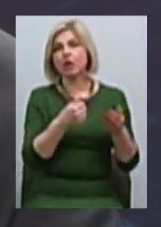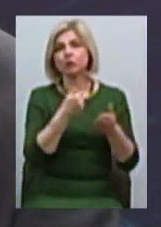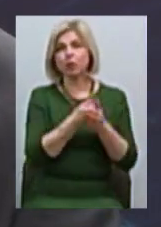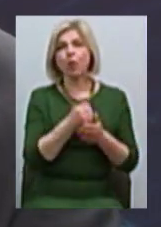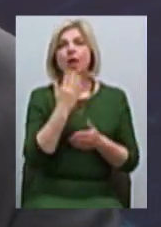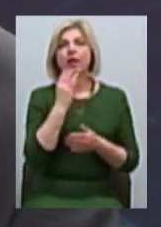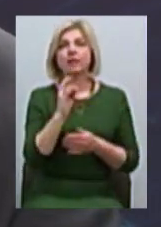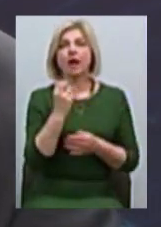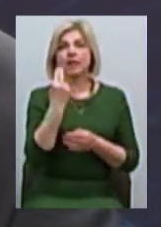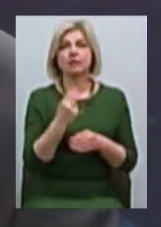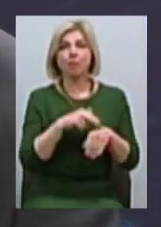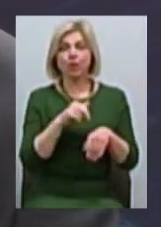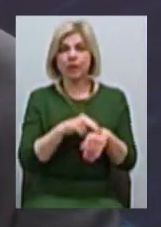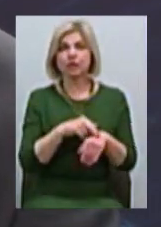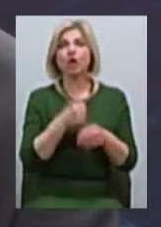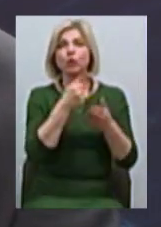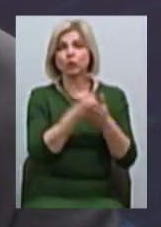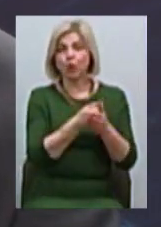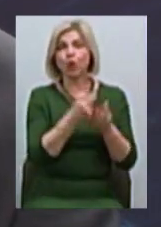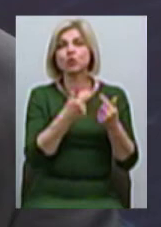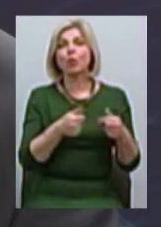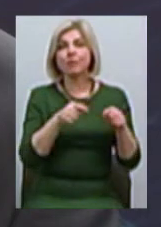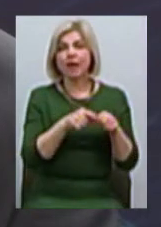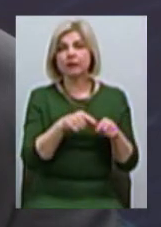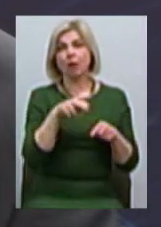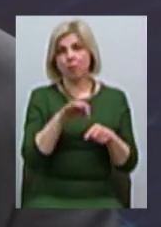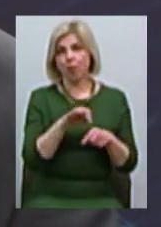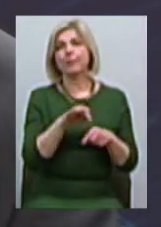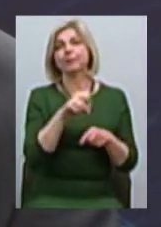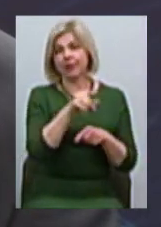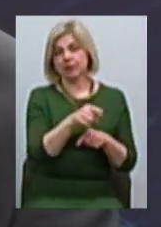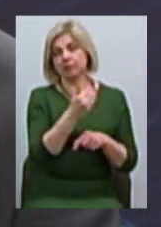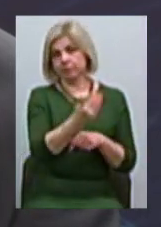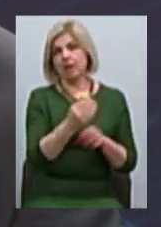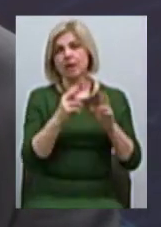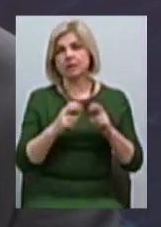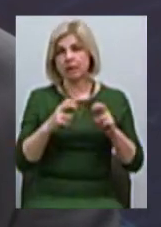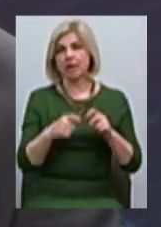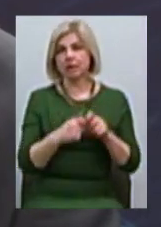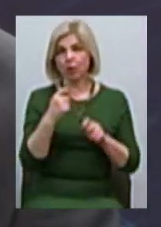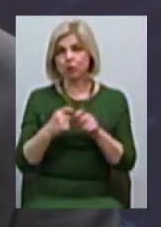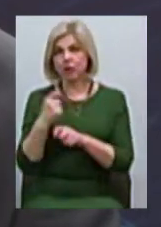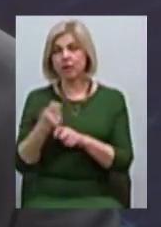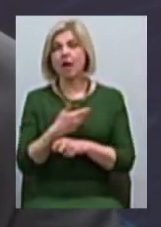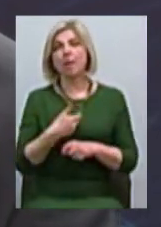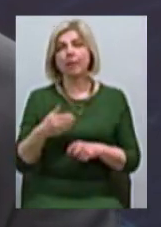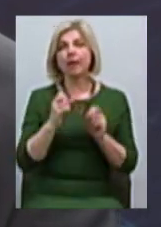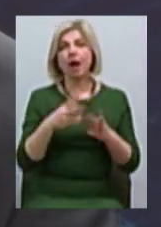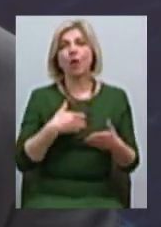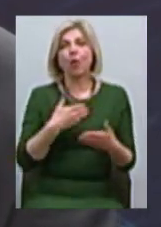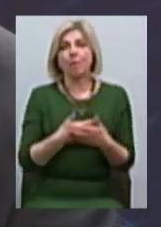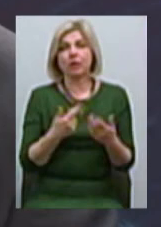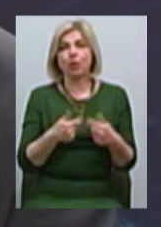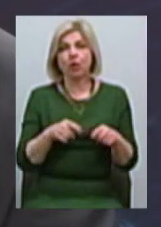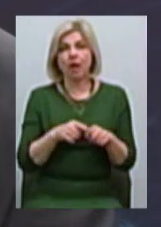як суб'єкта, який за підслідністю він розглядає ці порушення. Відповідно, ми як громадська організація,